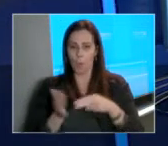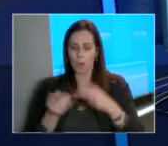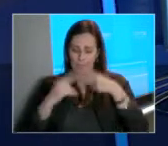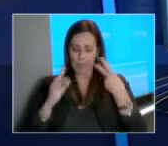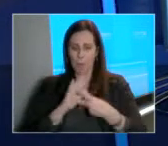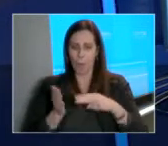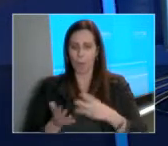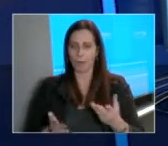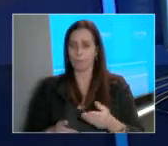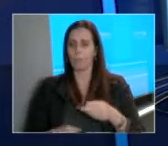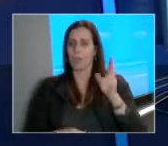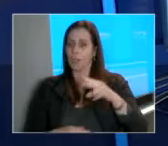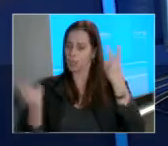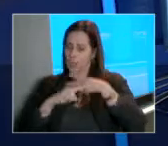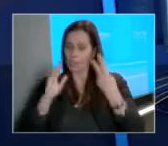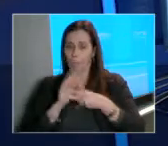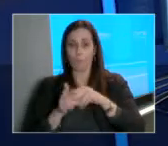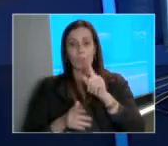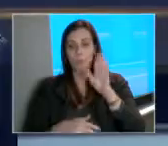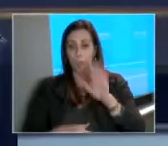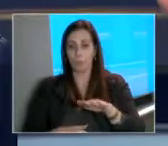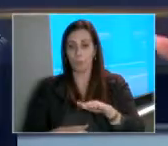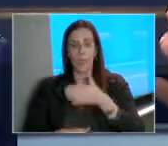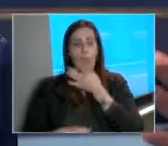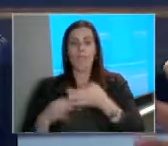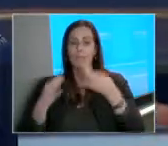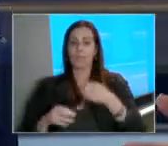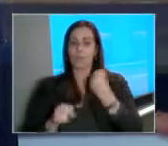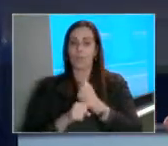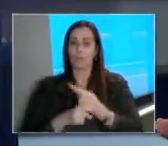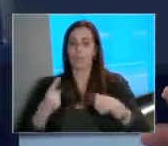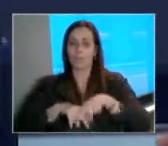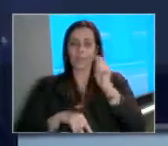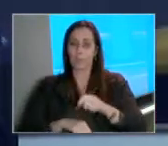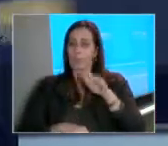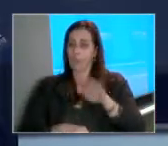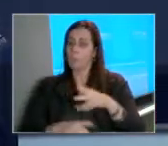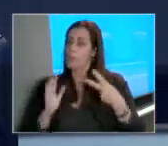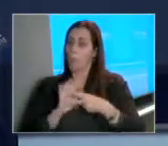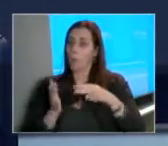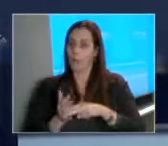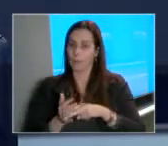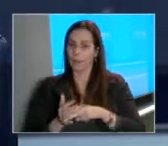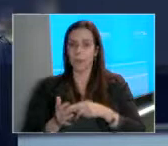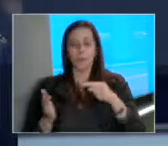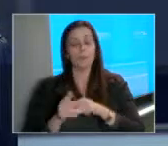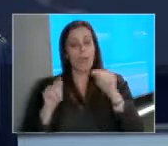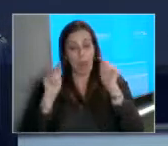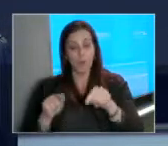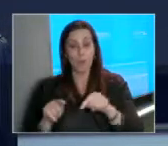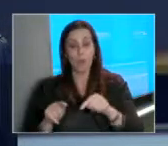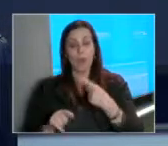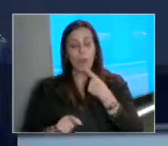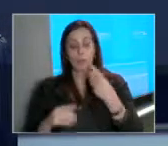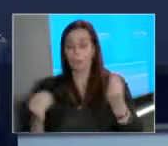לא, סליחה. תראה, יש דיל פוליטי, אבל יש גם רצינות של עבודת ועדת הכנסת, גם אם היא פוליטית תמיד. כדי לבוא